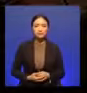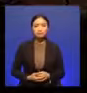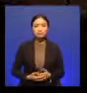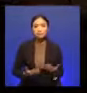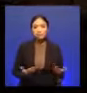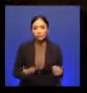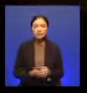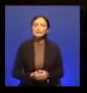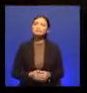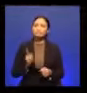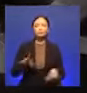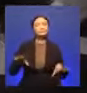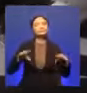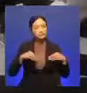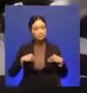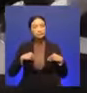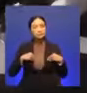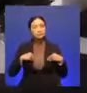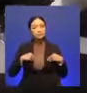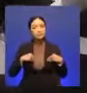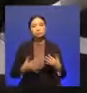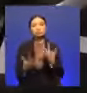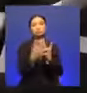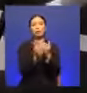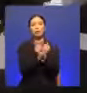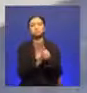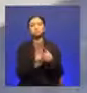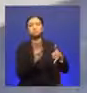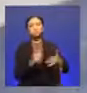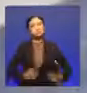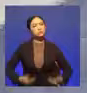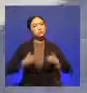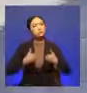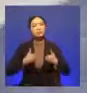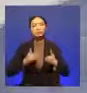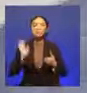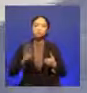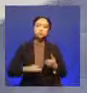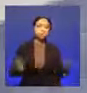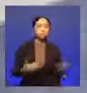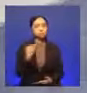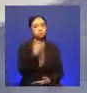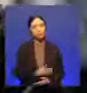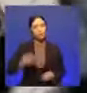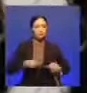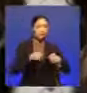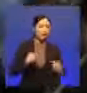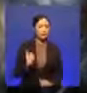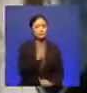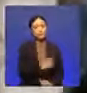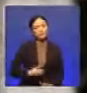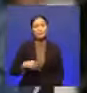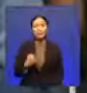เป็นเรื่องที่ปฏิเสธไม่ได้ว่าผู้ต้องขังมีวิถีชีวิตที่ไม่ส่งเสริมสุขภาพทั้งกายและใจ